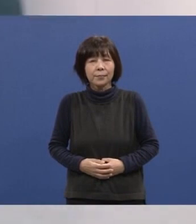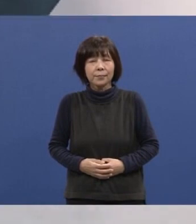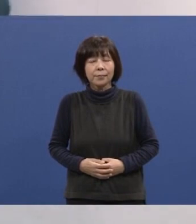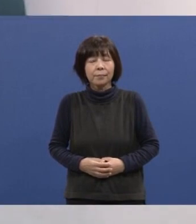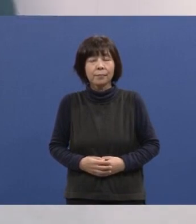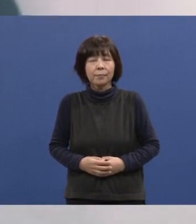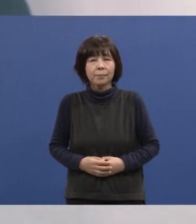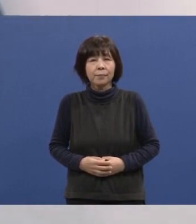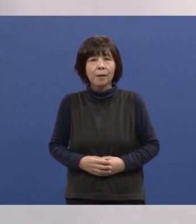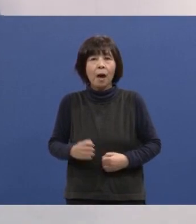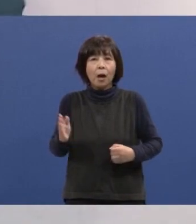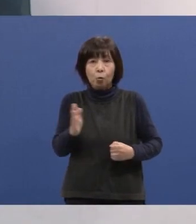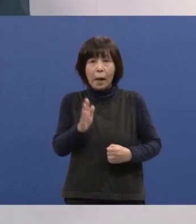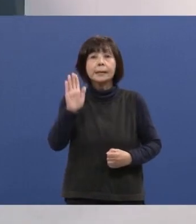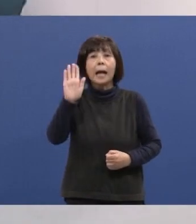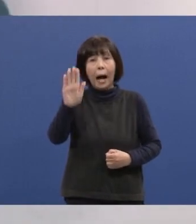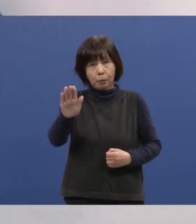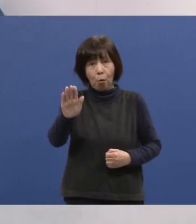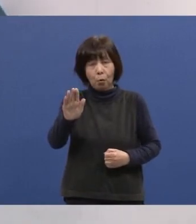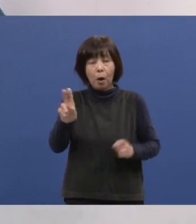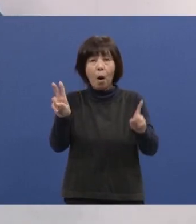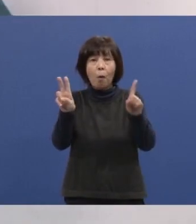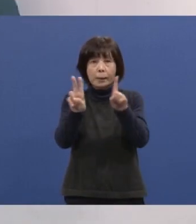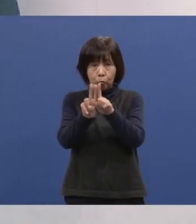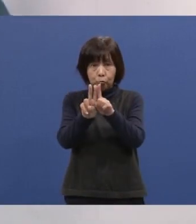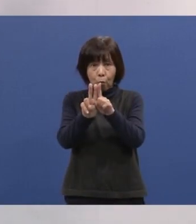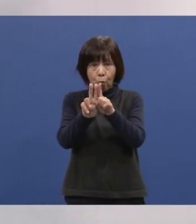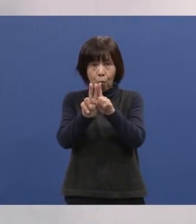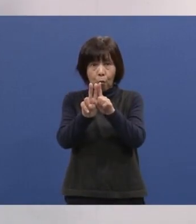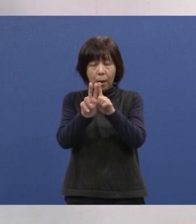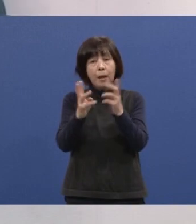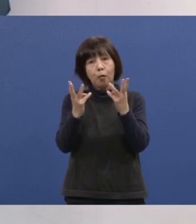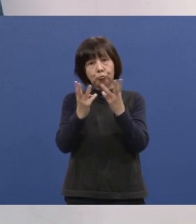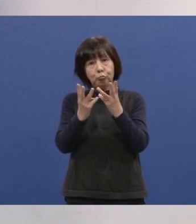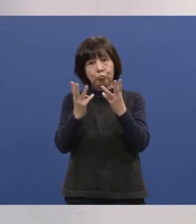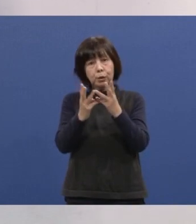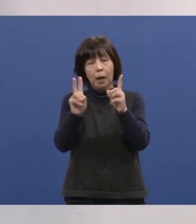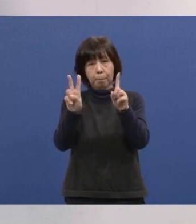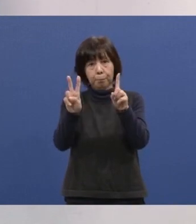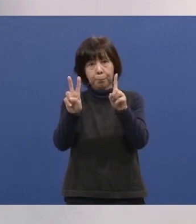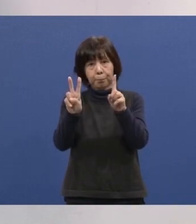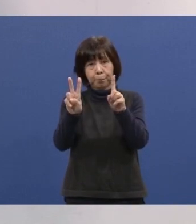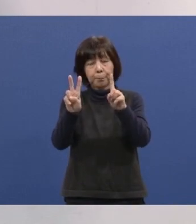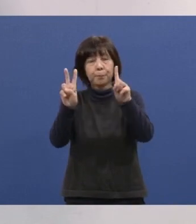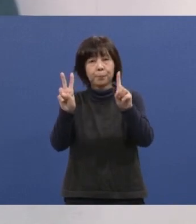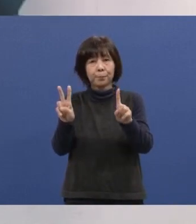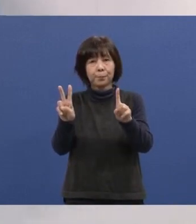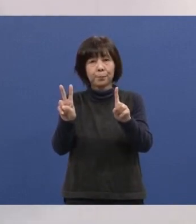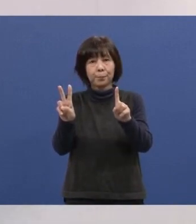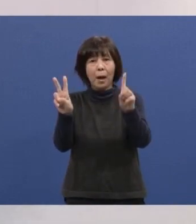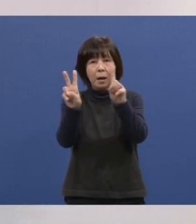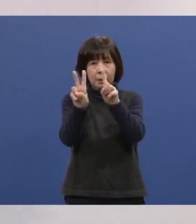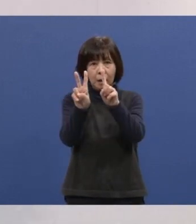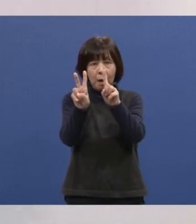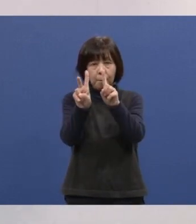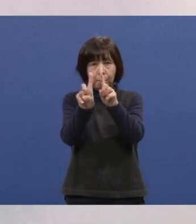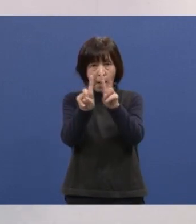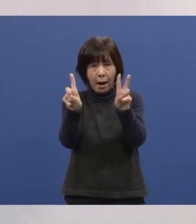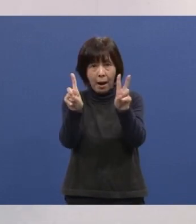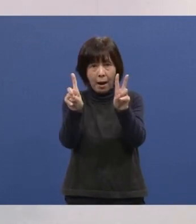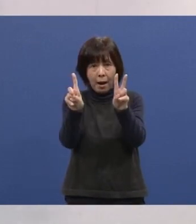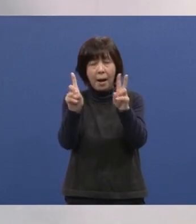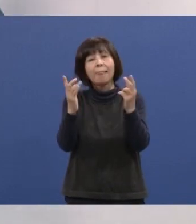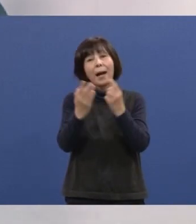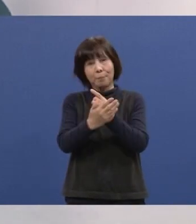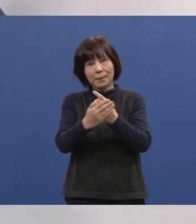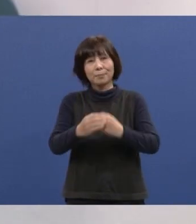両手を揺らした後、手を合わせると次の瞬間、右手と左手の1と2が入れ